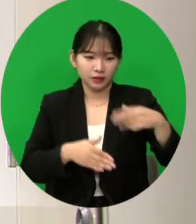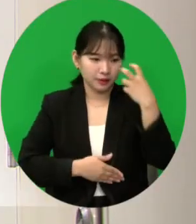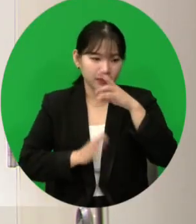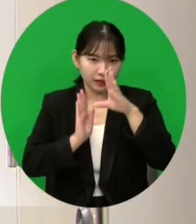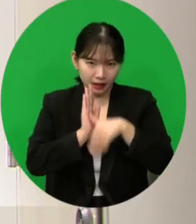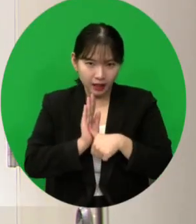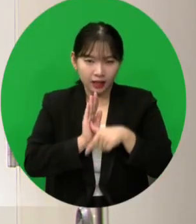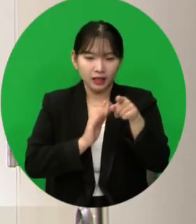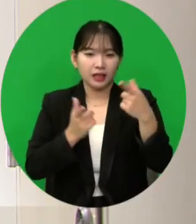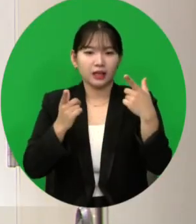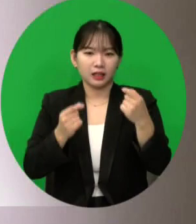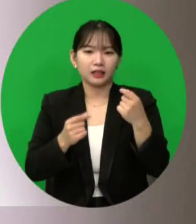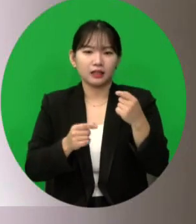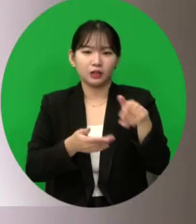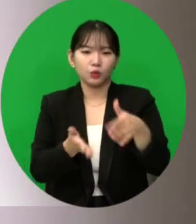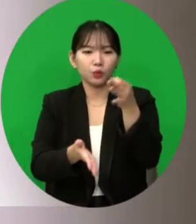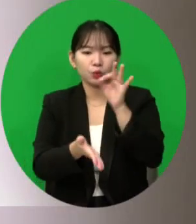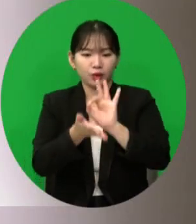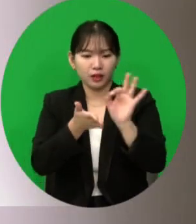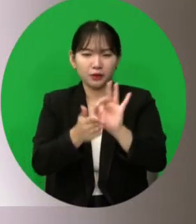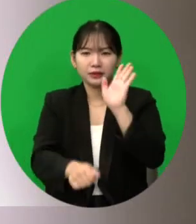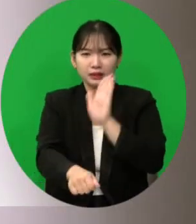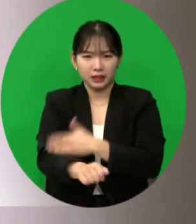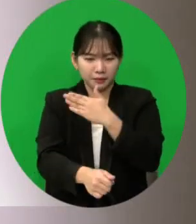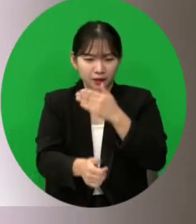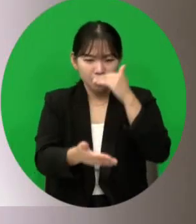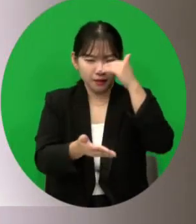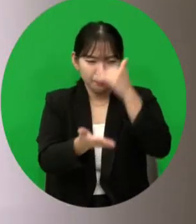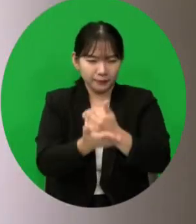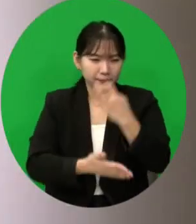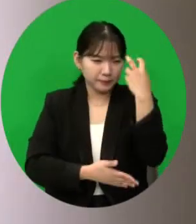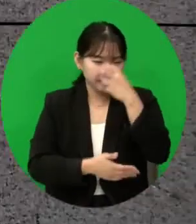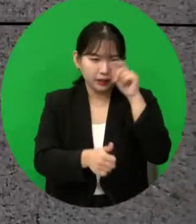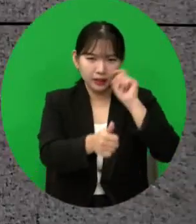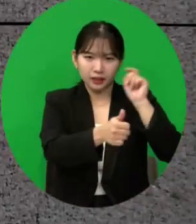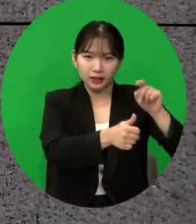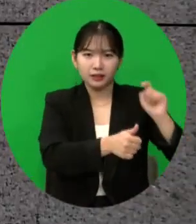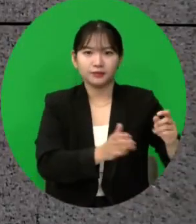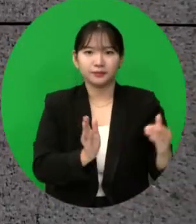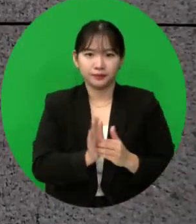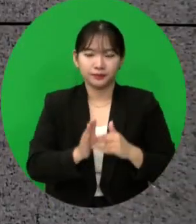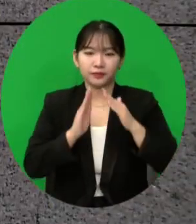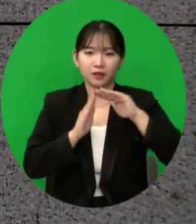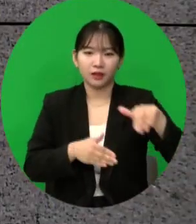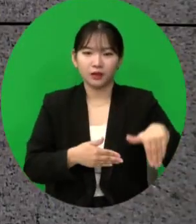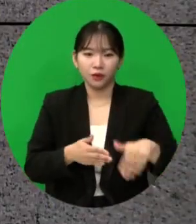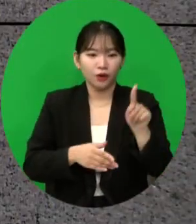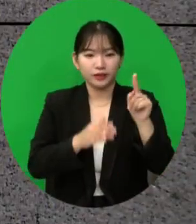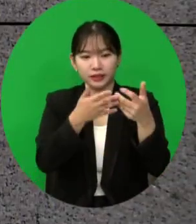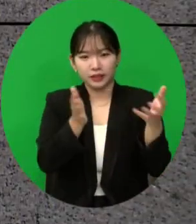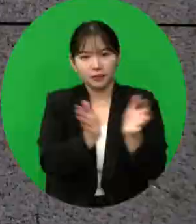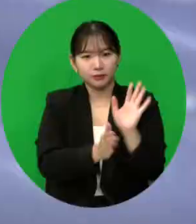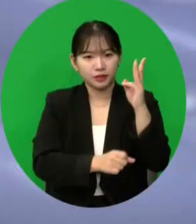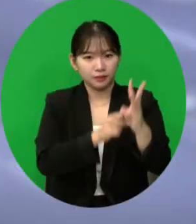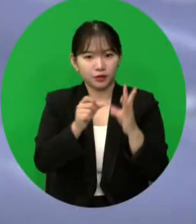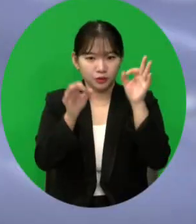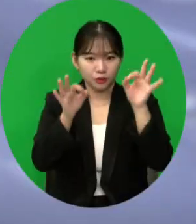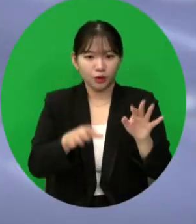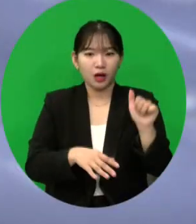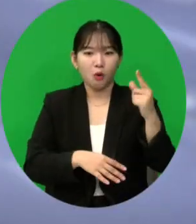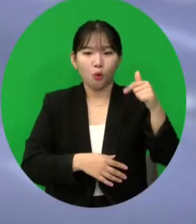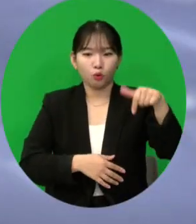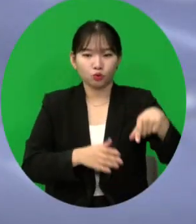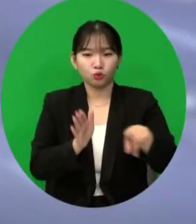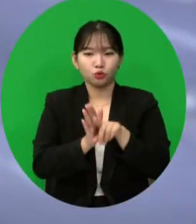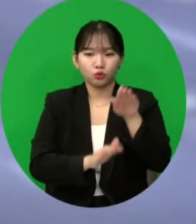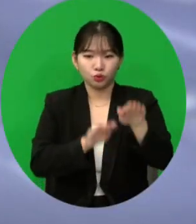이 같은 민간 보조금 부적정 사용 사실이 무더기로 적발됐습니다. 전라남도의 한 부서는 최근 3년간 호국순례 등